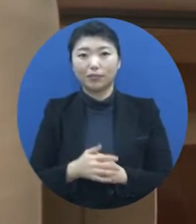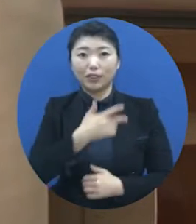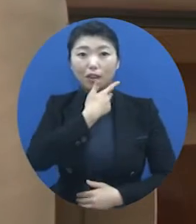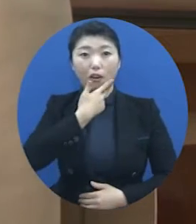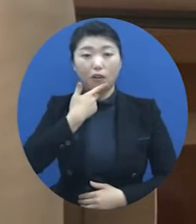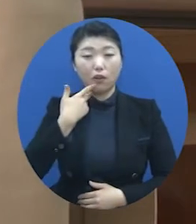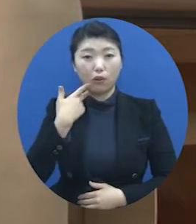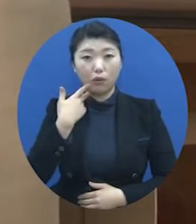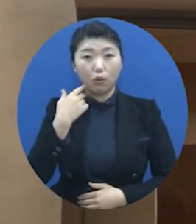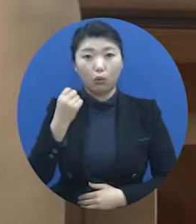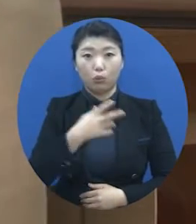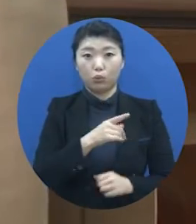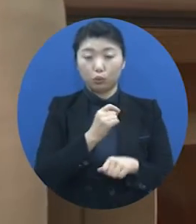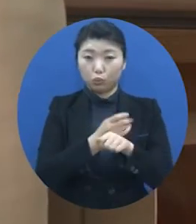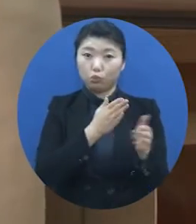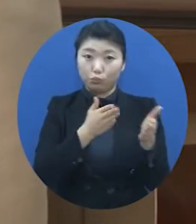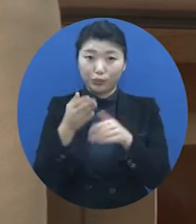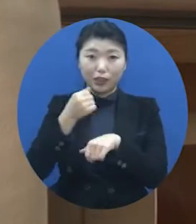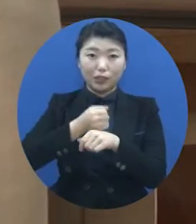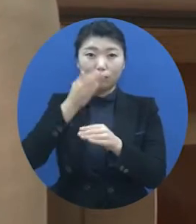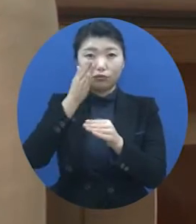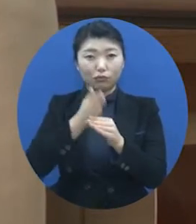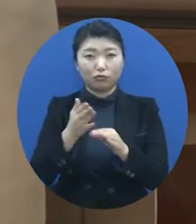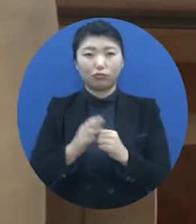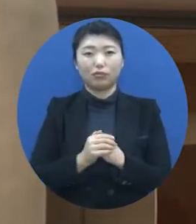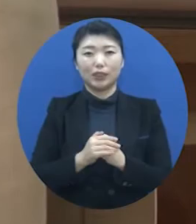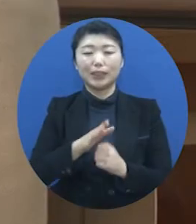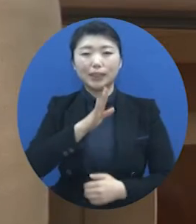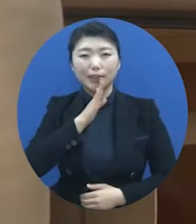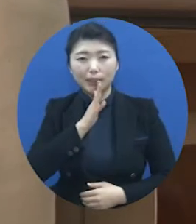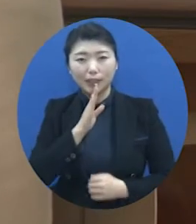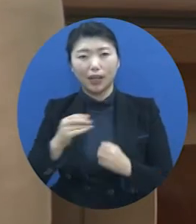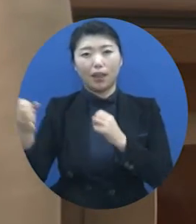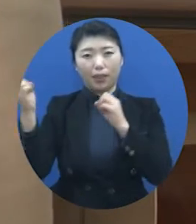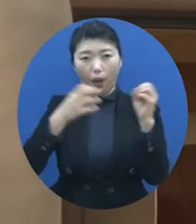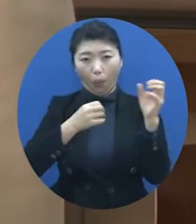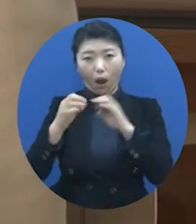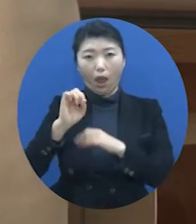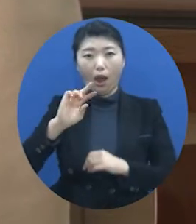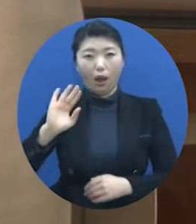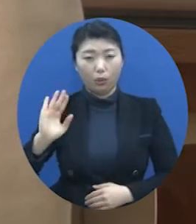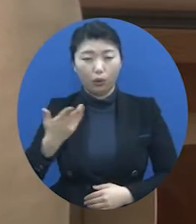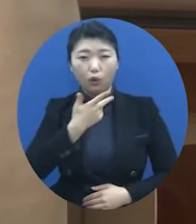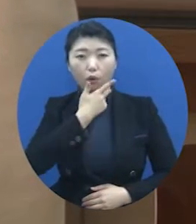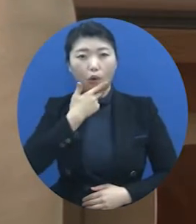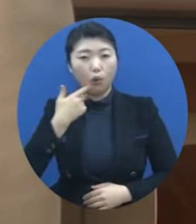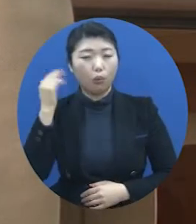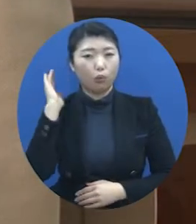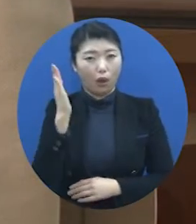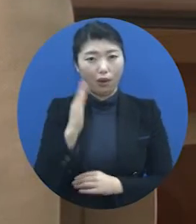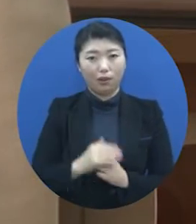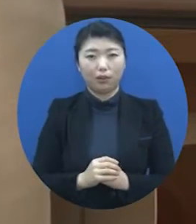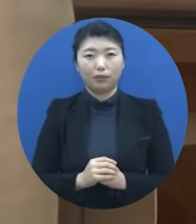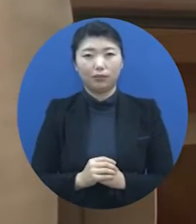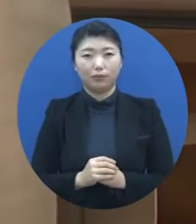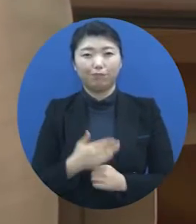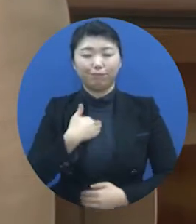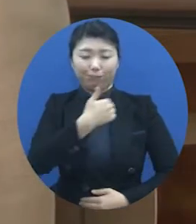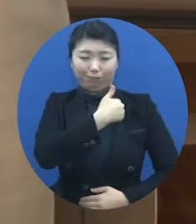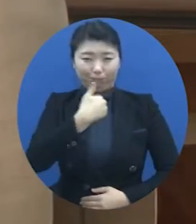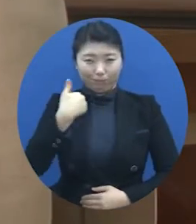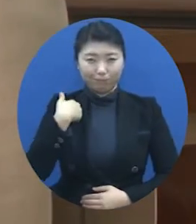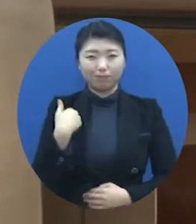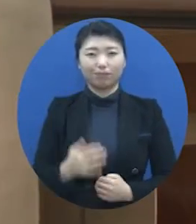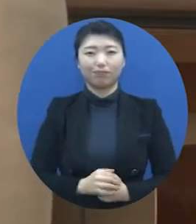영어 연극도 준비하고 있는데요. 실제로 대화를 해야 하는 거에서 영어로 이야기하는 것에 대한